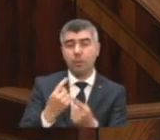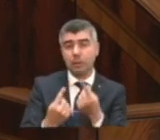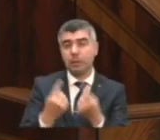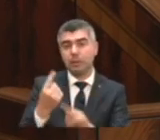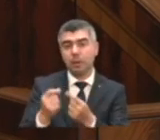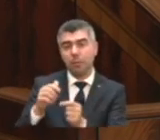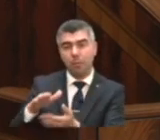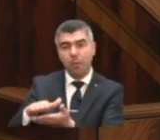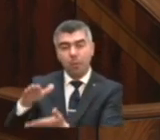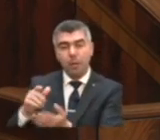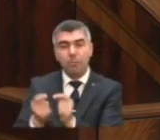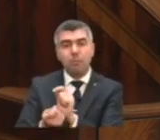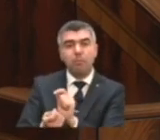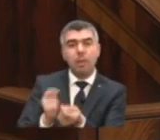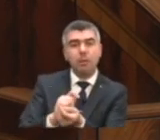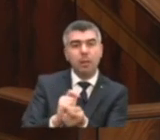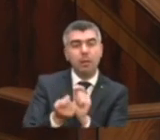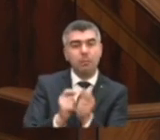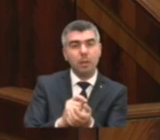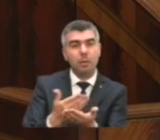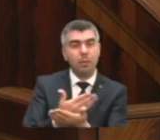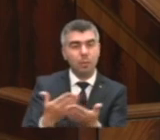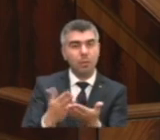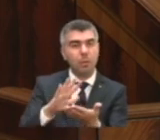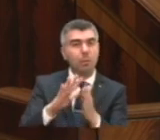كتاثر بالتحولات والتقلبات المناخ